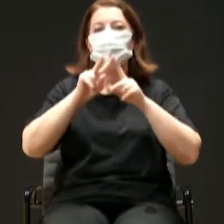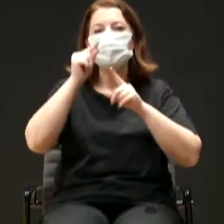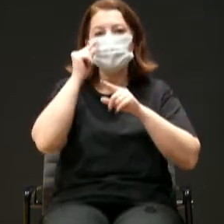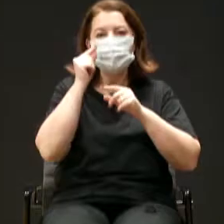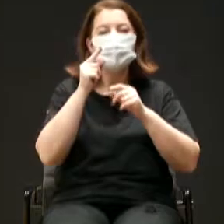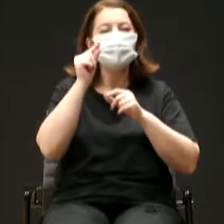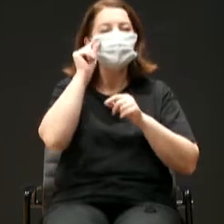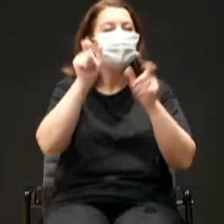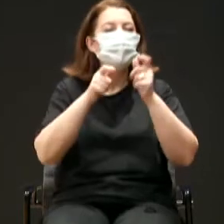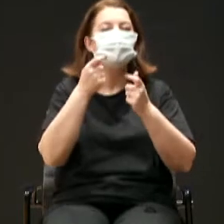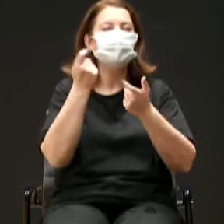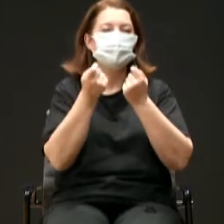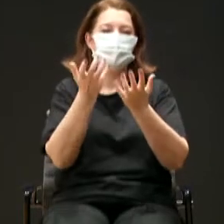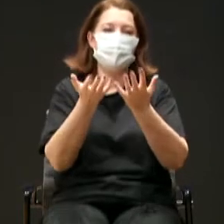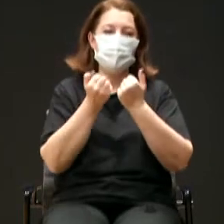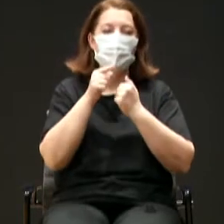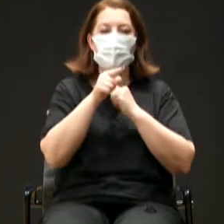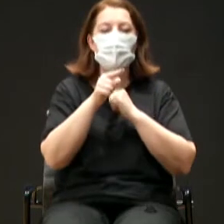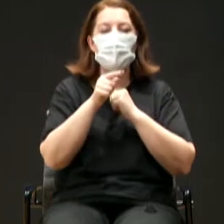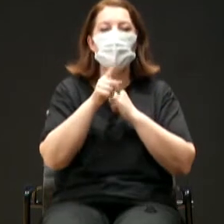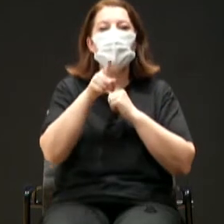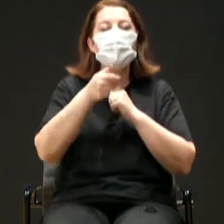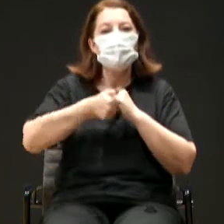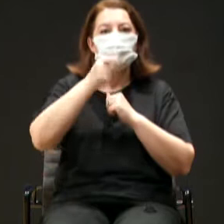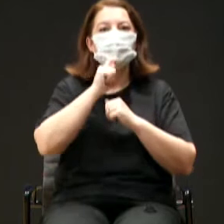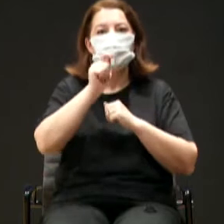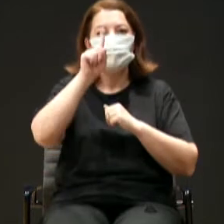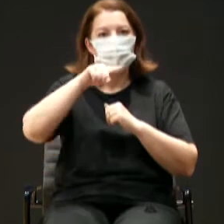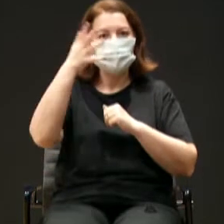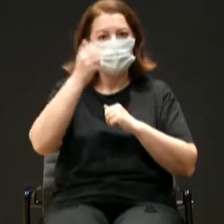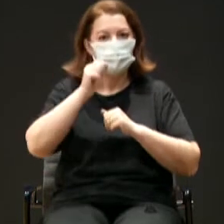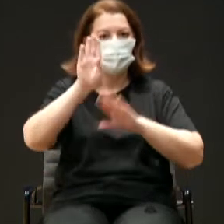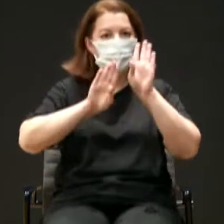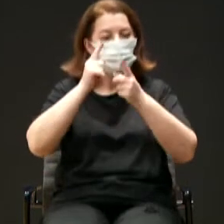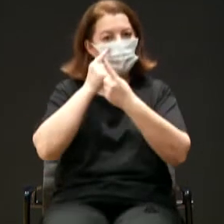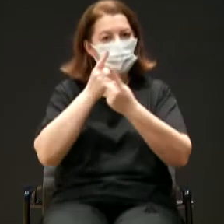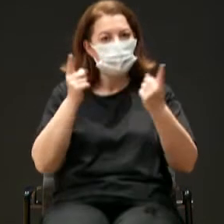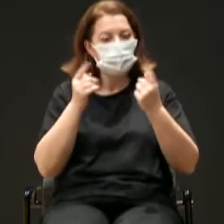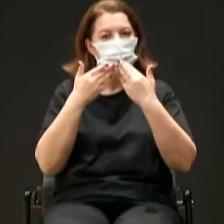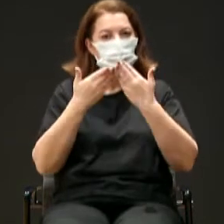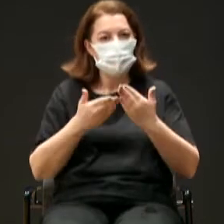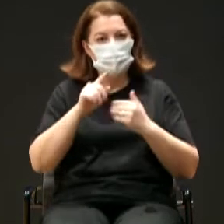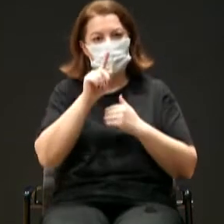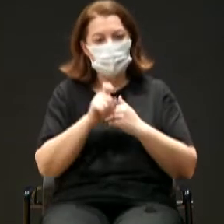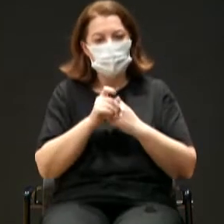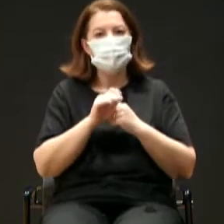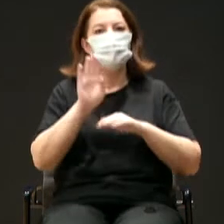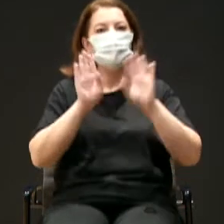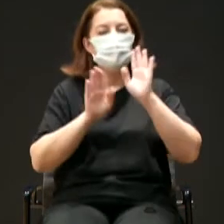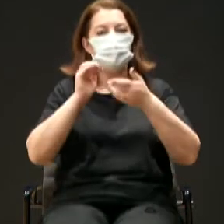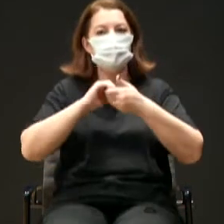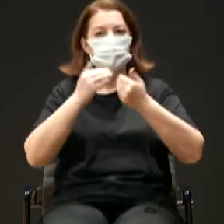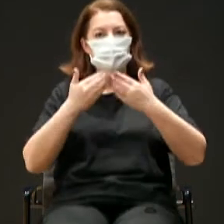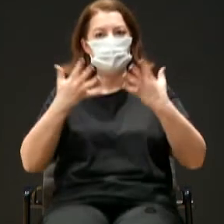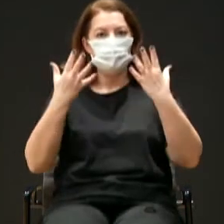Müdürü. Evet, başkanlık teklifini gündeme alınmasını oylarınıza sunuyorum. Kabul edenler, etmeyenler, oy